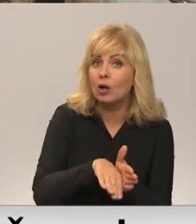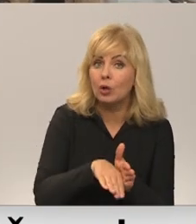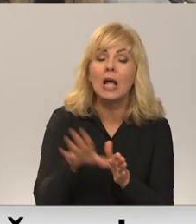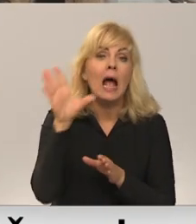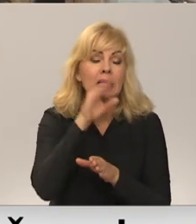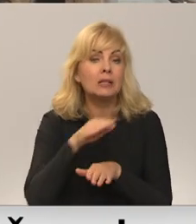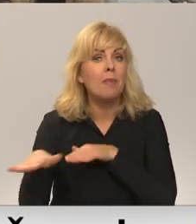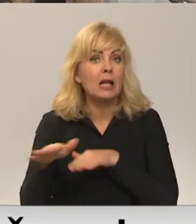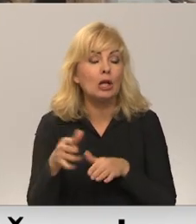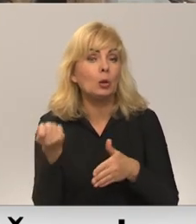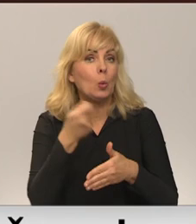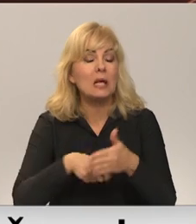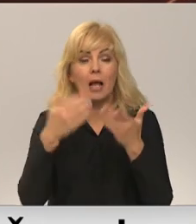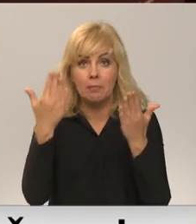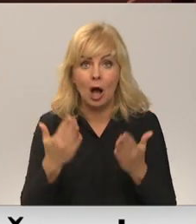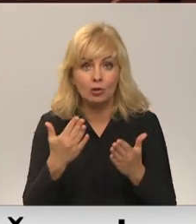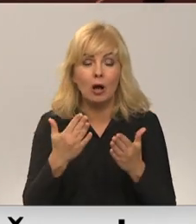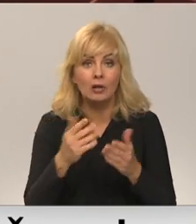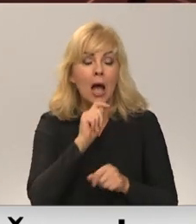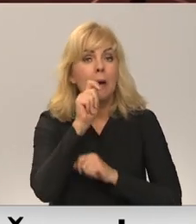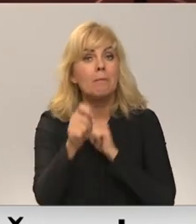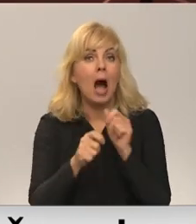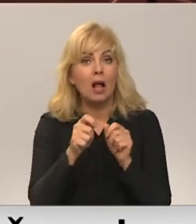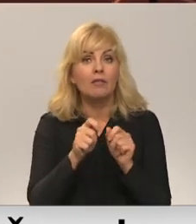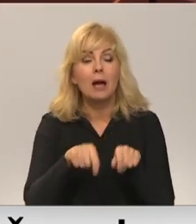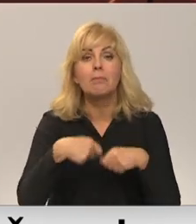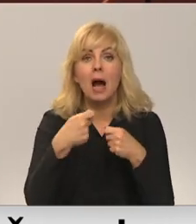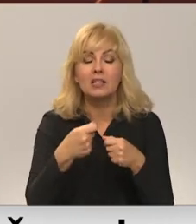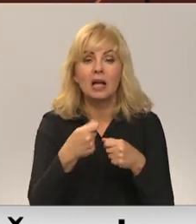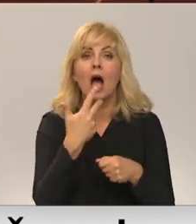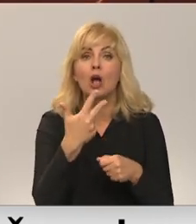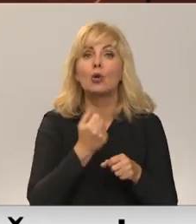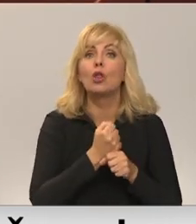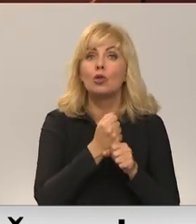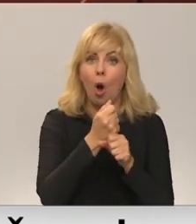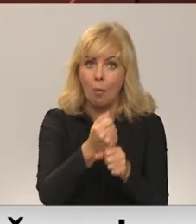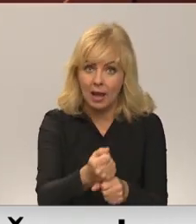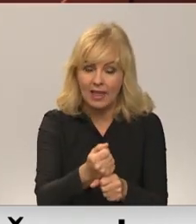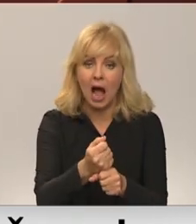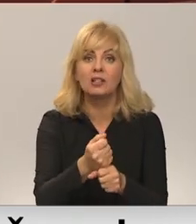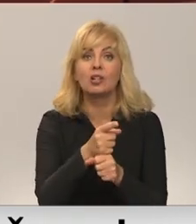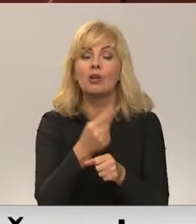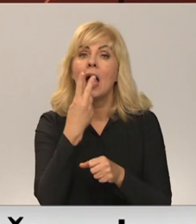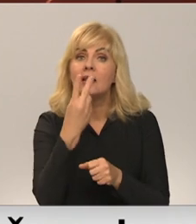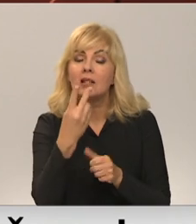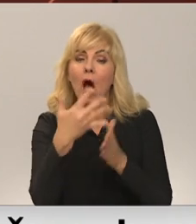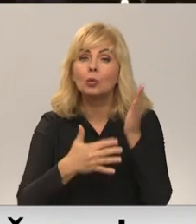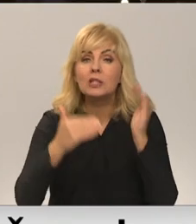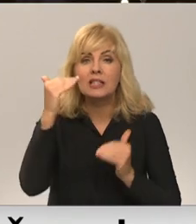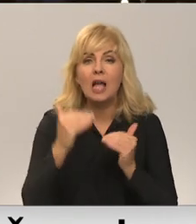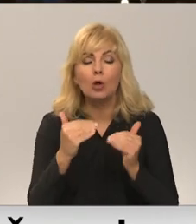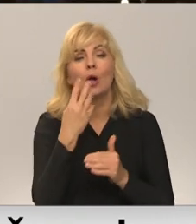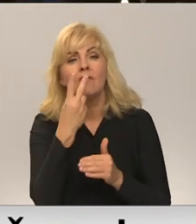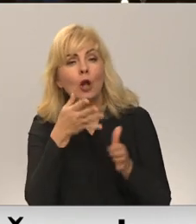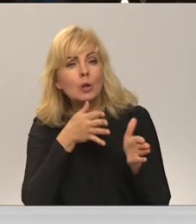rīkot noslēgumu pasākumu. Balvas tika pasniegtas 8 nominācijās. Skatoties statistiku un arī vērojot kaut vai